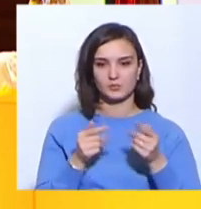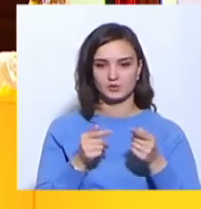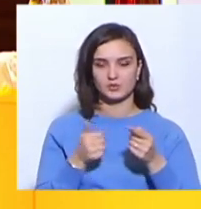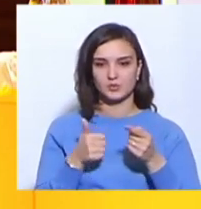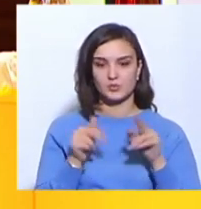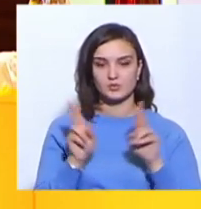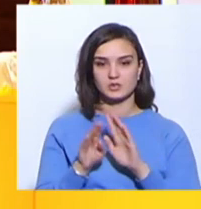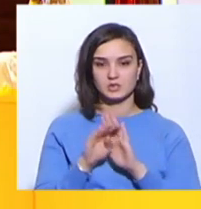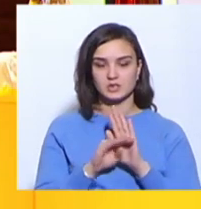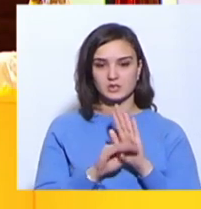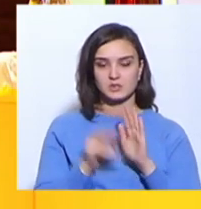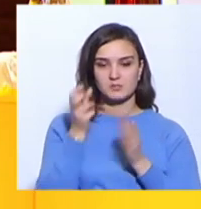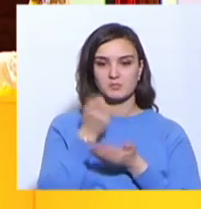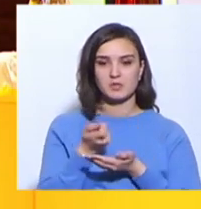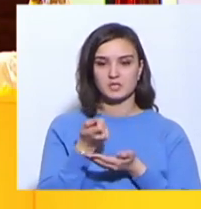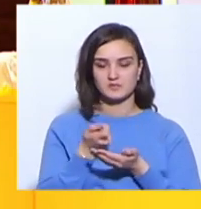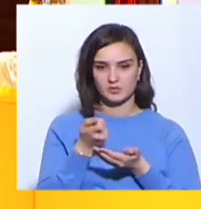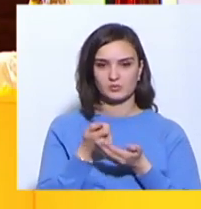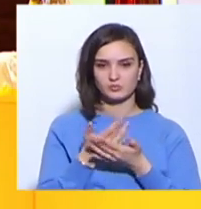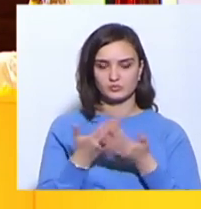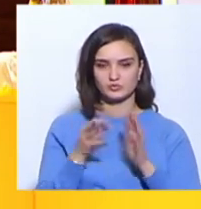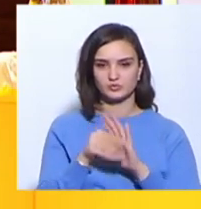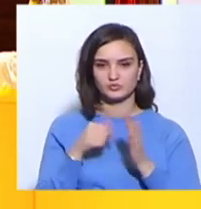როგორც წესი, მარცვლეულში, ბურღულეულში ჩვენ გვაქვს